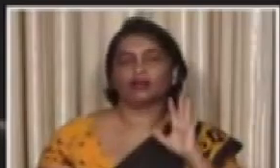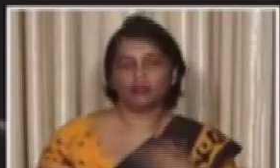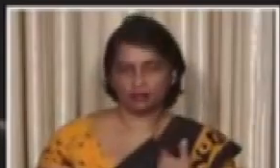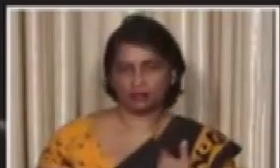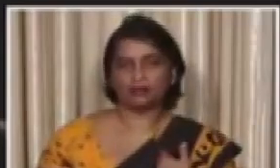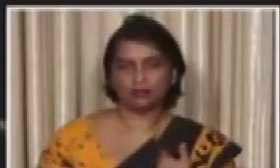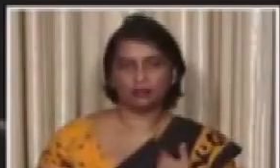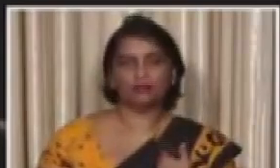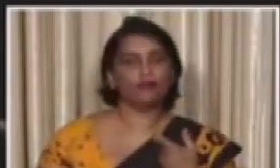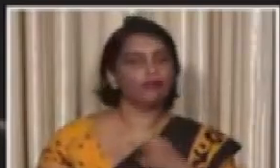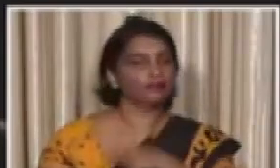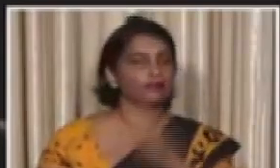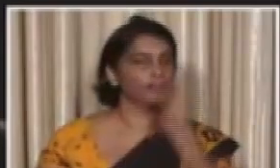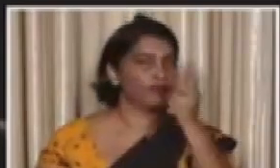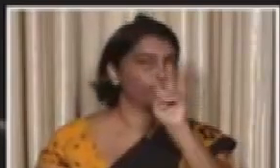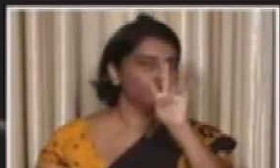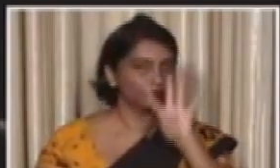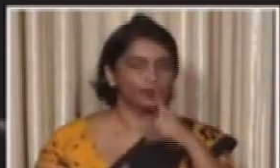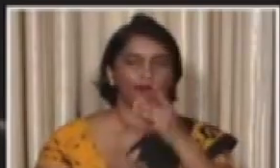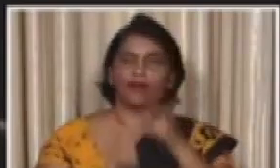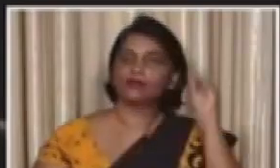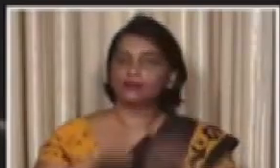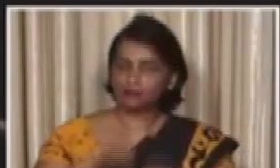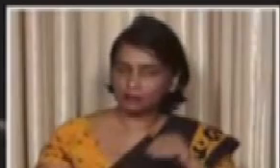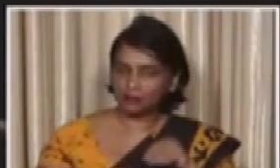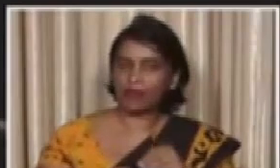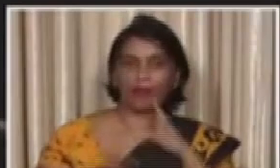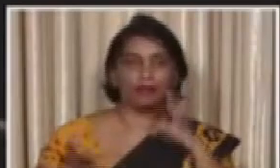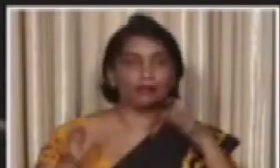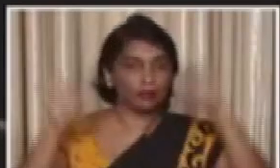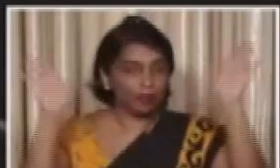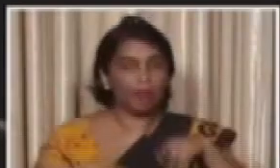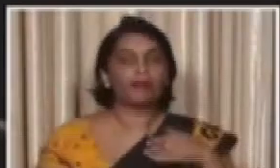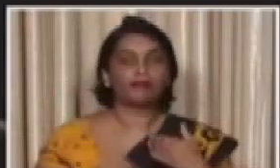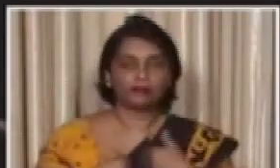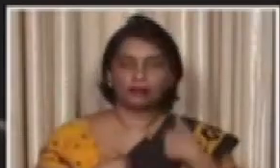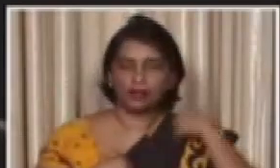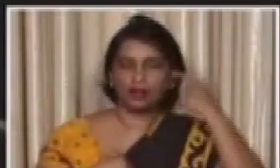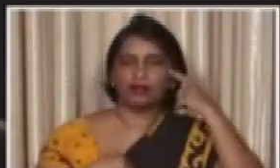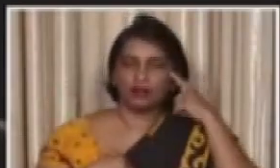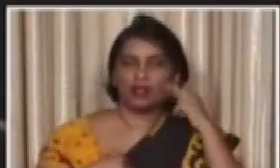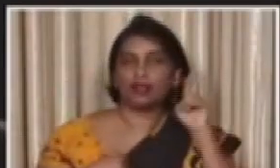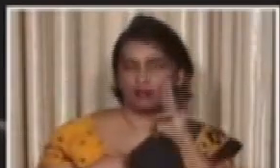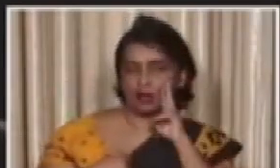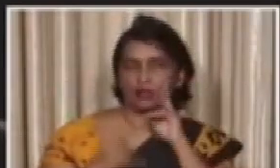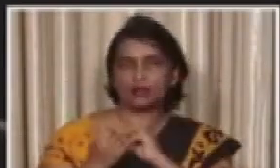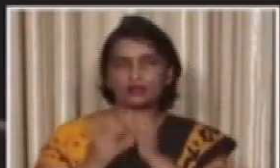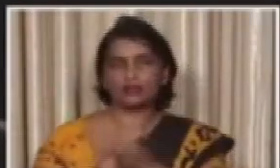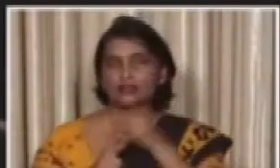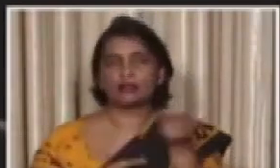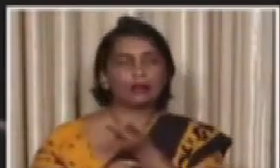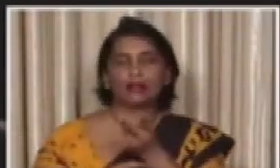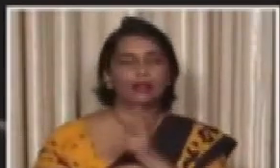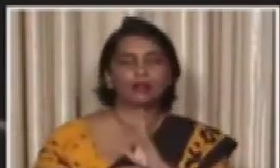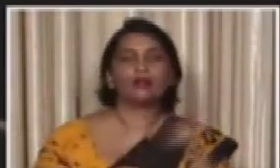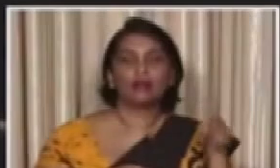වෙලා. 2020-24 ජනාධිපතිවරණයේ කැඳවීමේදී මට දැනුනේ රනිල්ද සජිත්ද කියන එක නොවේ.